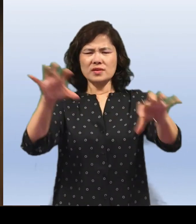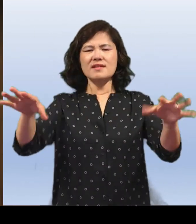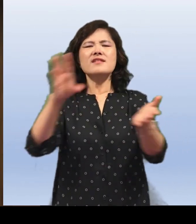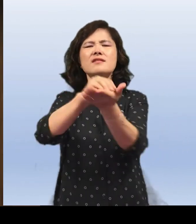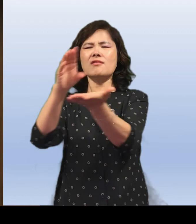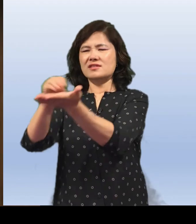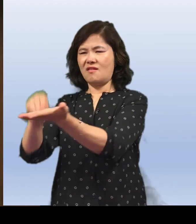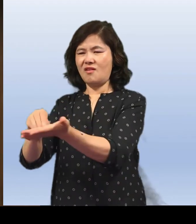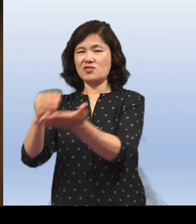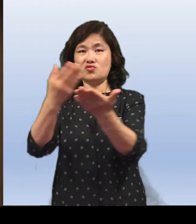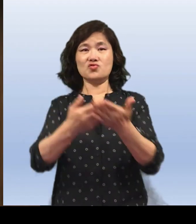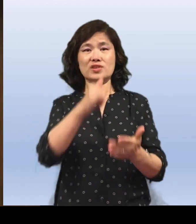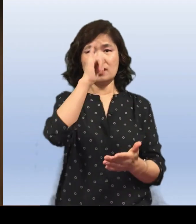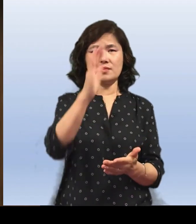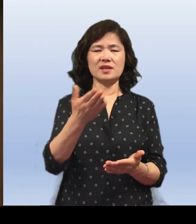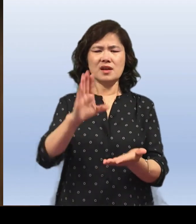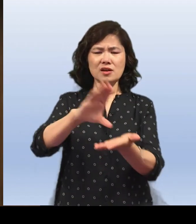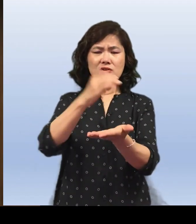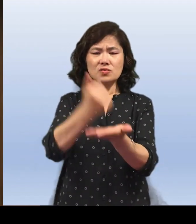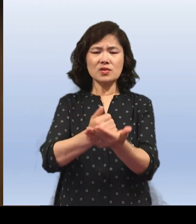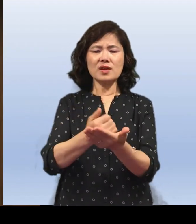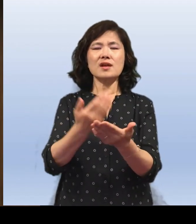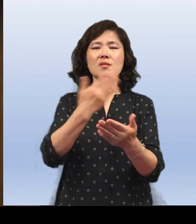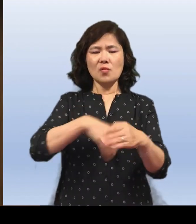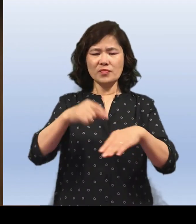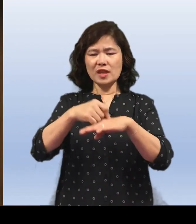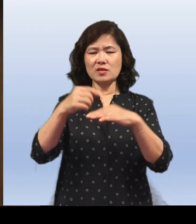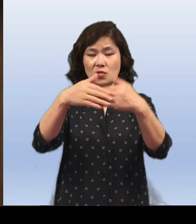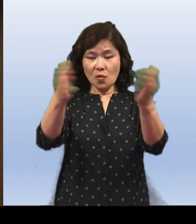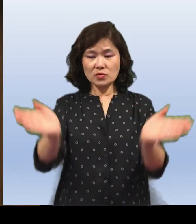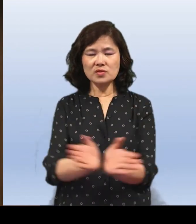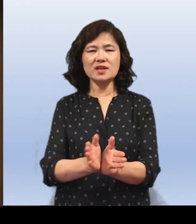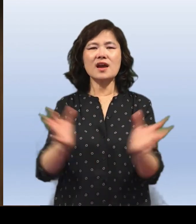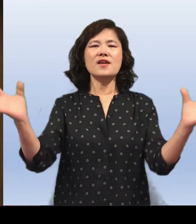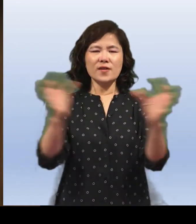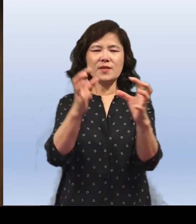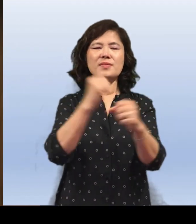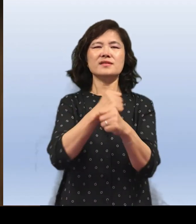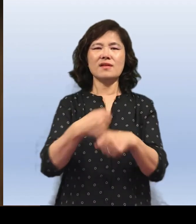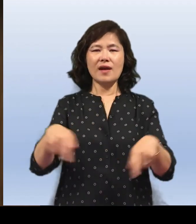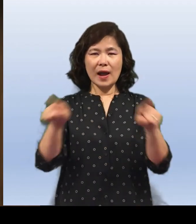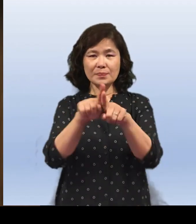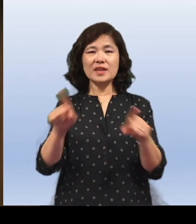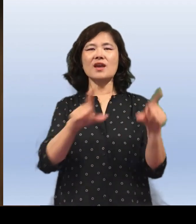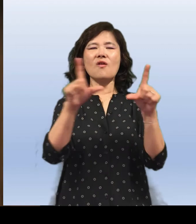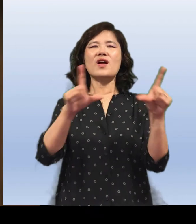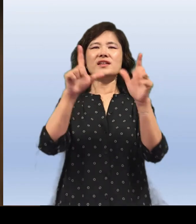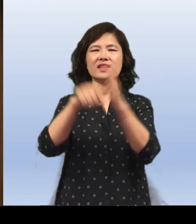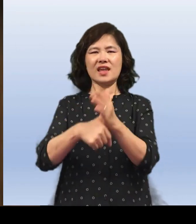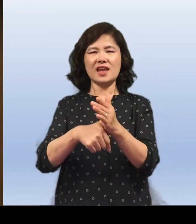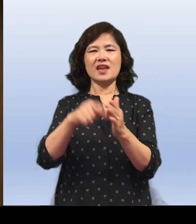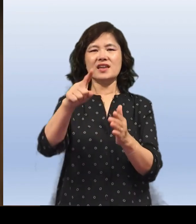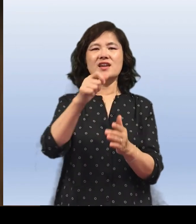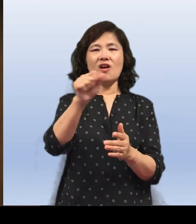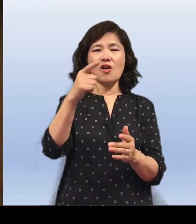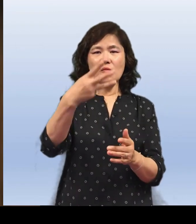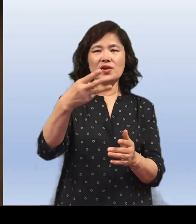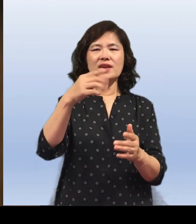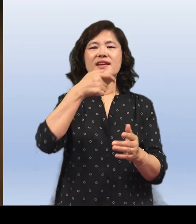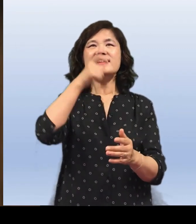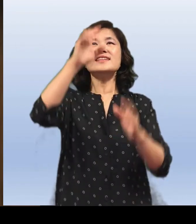얘기하고 있습니다. 여러분, 그리스도의 몸된 공동체가 연합하여서 함께 거할 때 이 헐몬의 이슬과